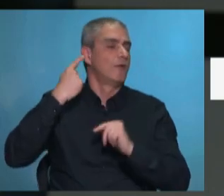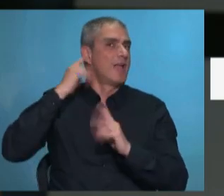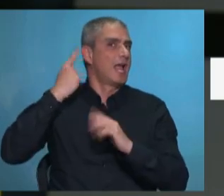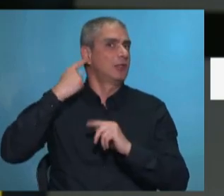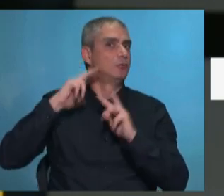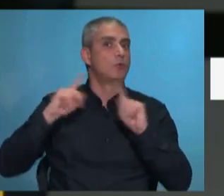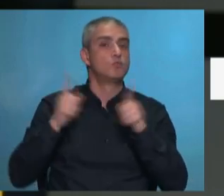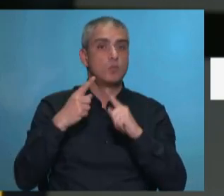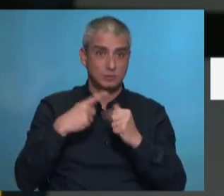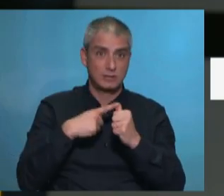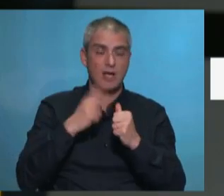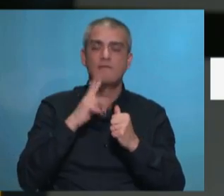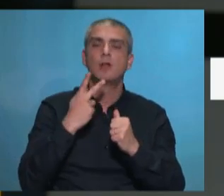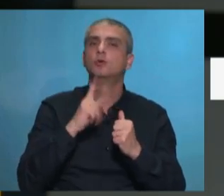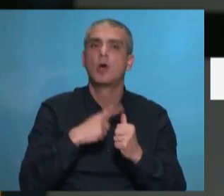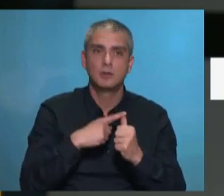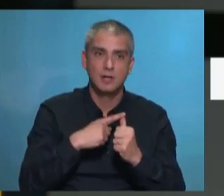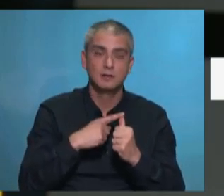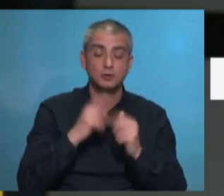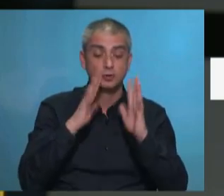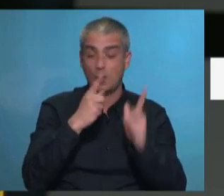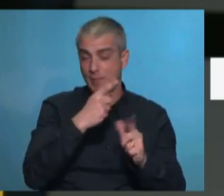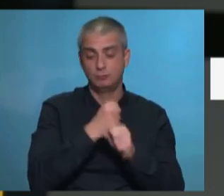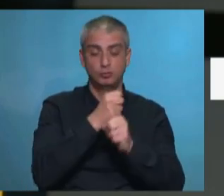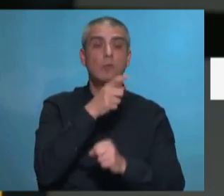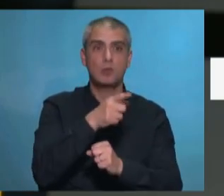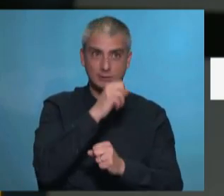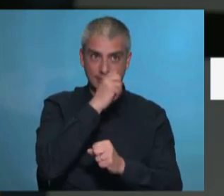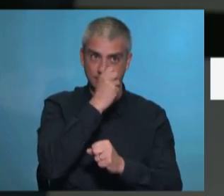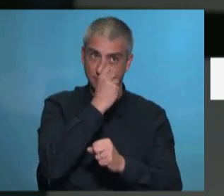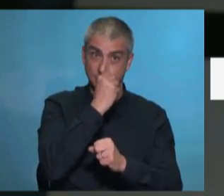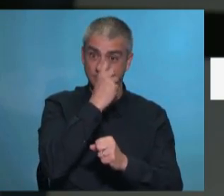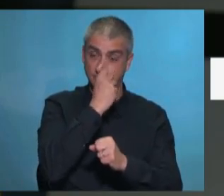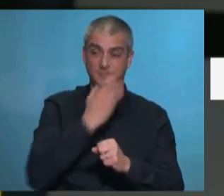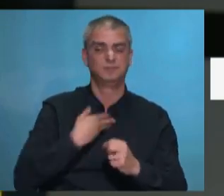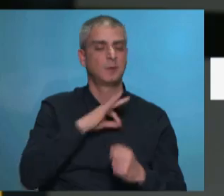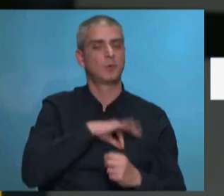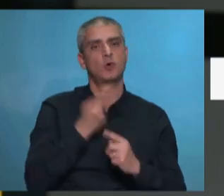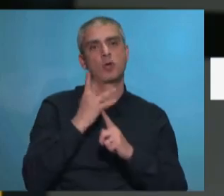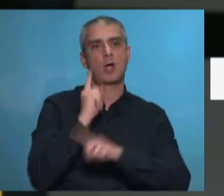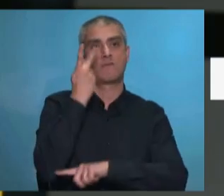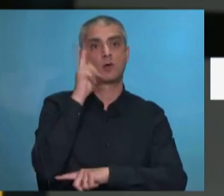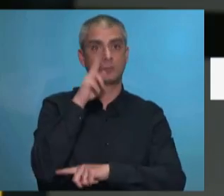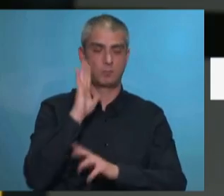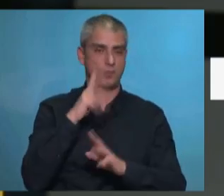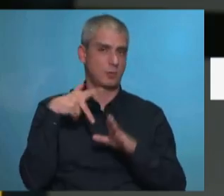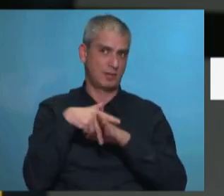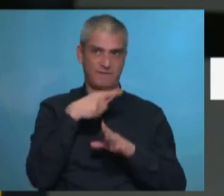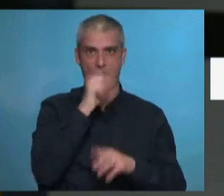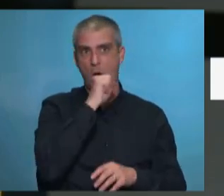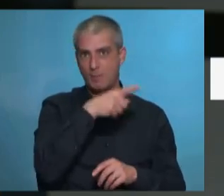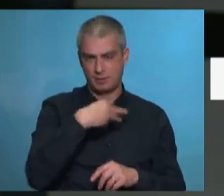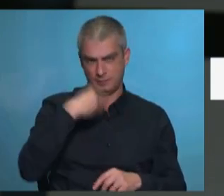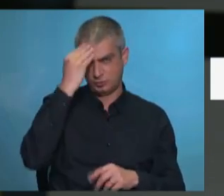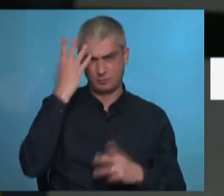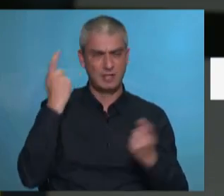שלהם, אבל יותר מזה של האומנים שמיוצגים שם יקבלו תמלוגים גבוהים יותר. זה משהו שמאוד הפריע לאומנים. אנחנו זוכרים את